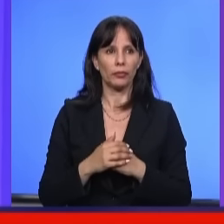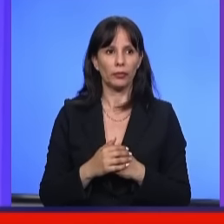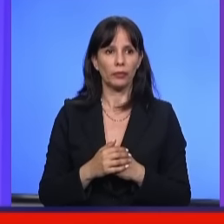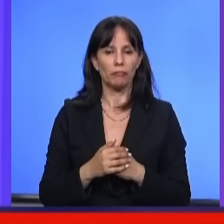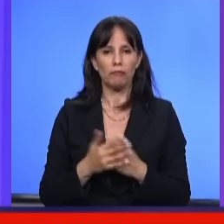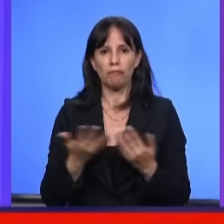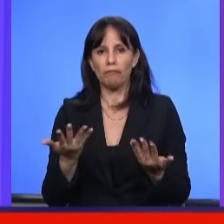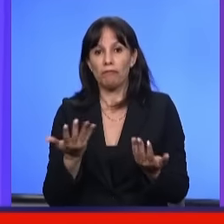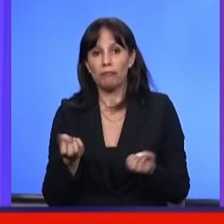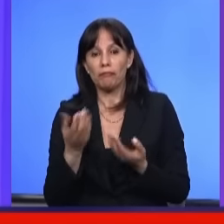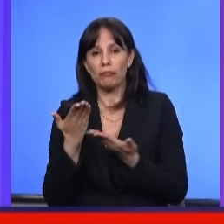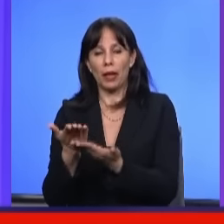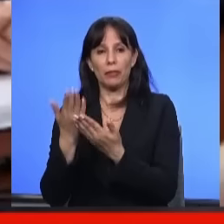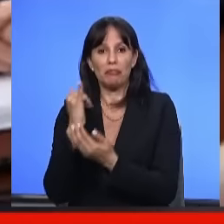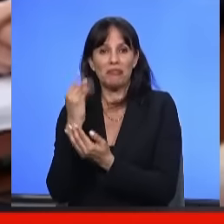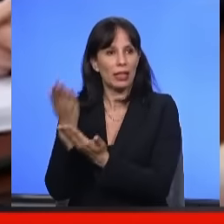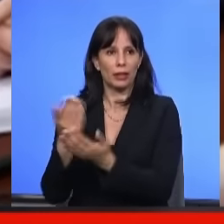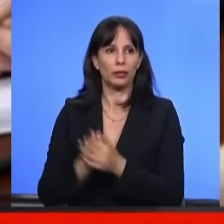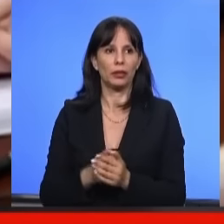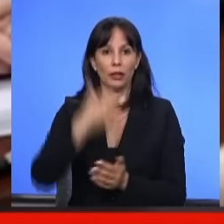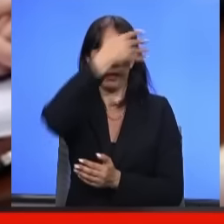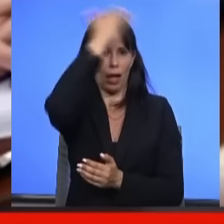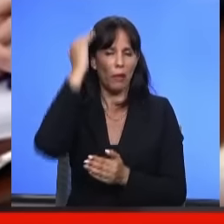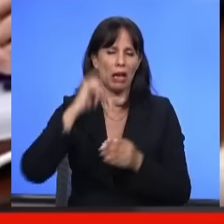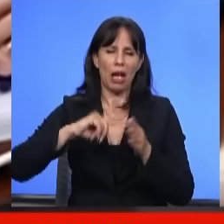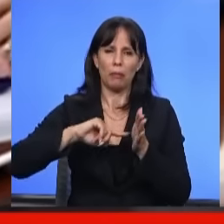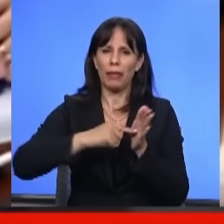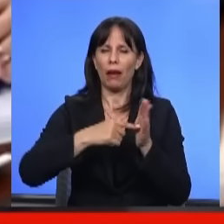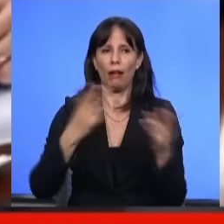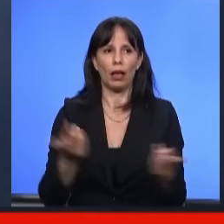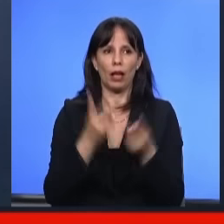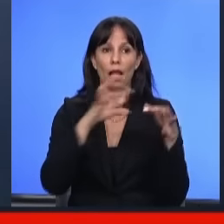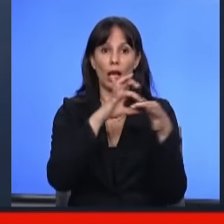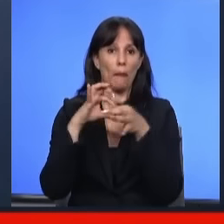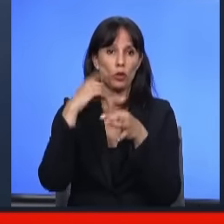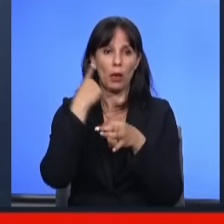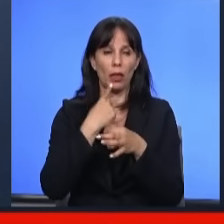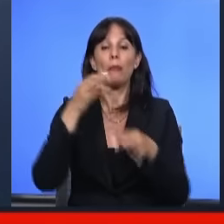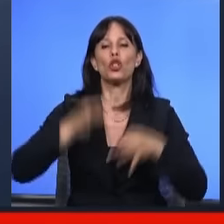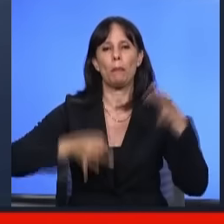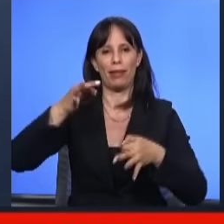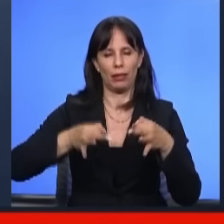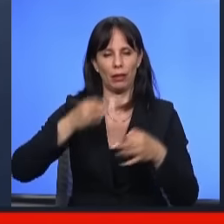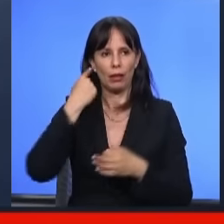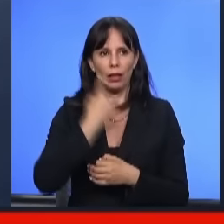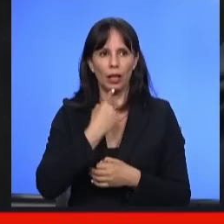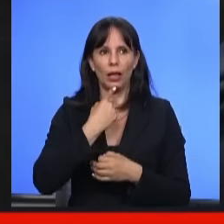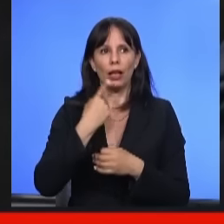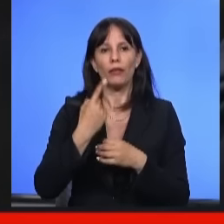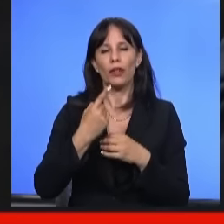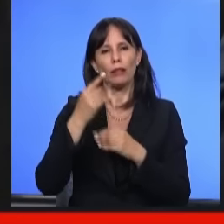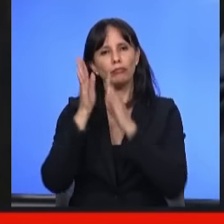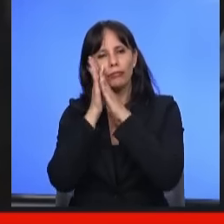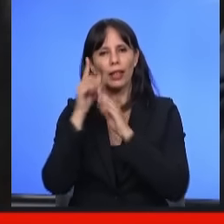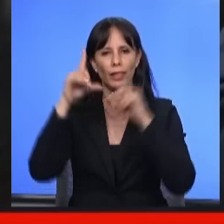What the hell? טראמפ היה מטרה קלה. המשפט הפלילי שלו והנטייה שלו לנמנם במהלך הדיונים